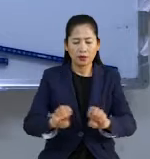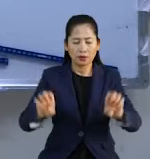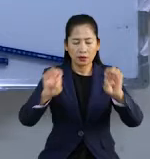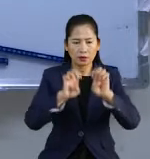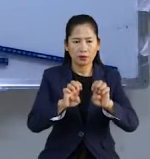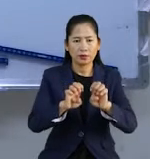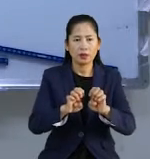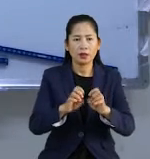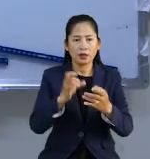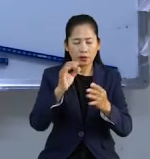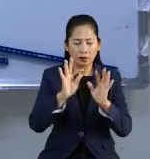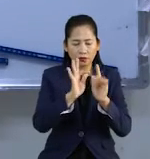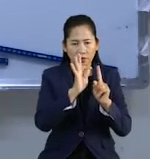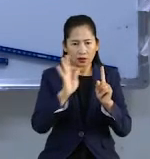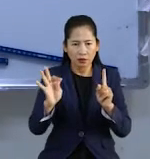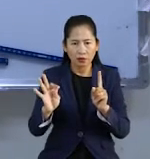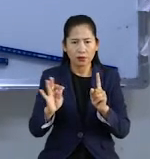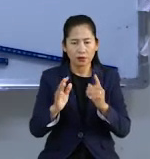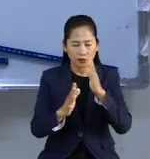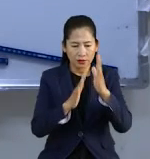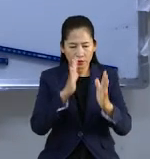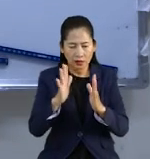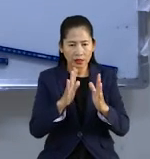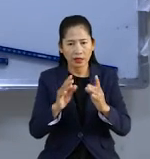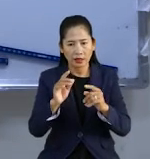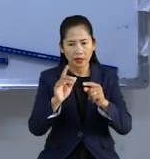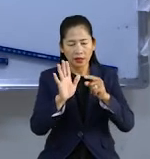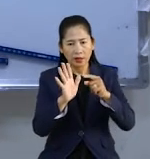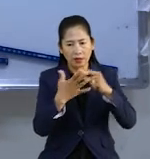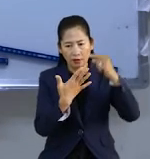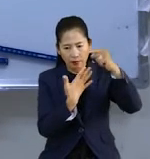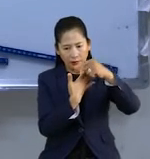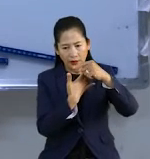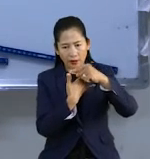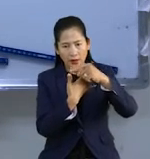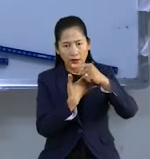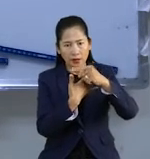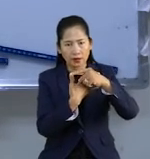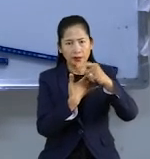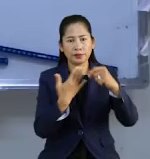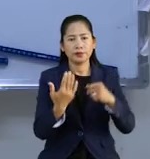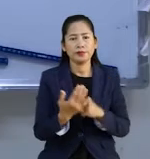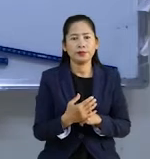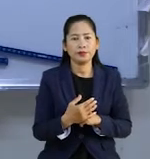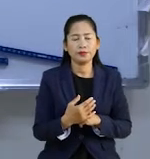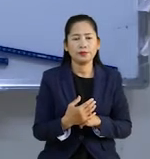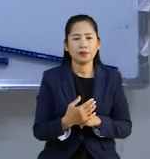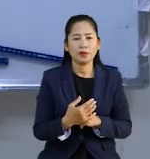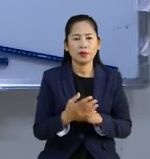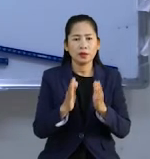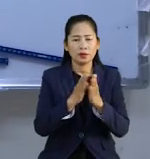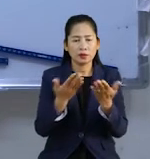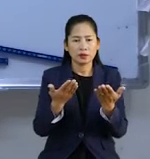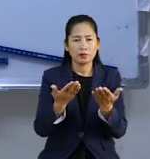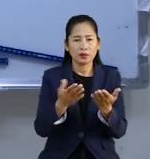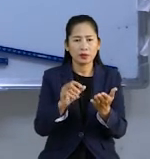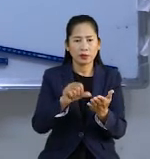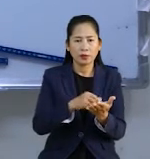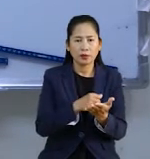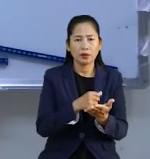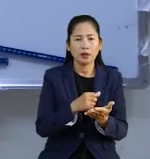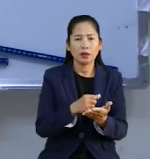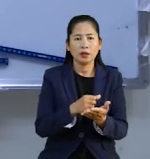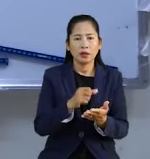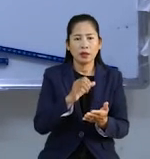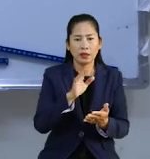ชาติเวียก่อสัญญาผัดเลื้อหรือสั่งยกสัญญาบาทได้สิเพื่อระบบยื